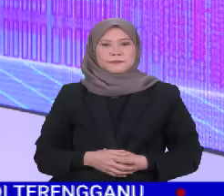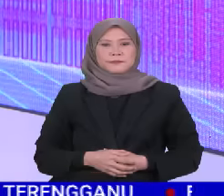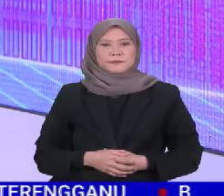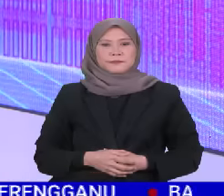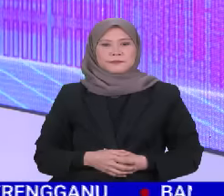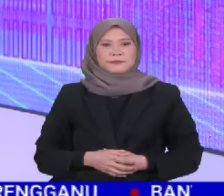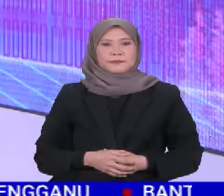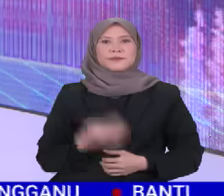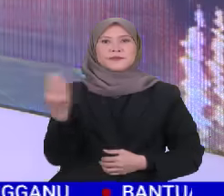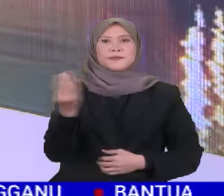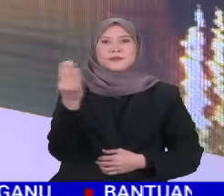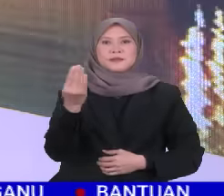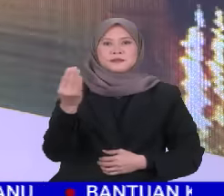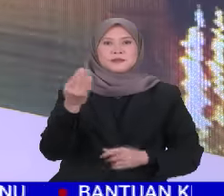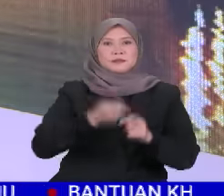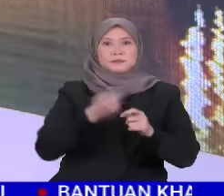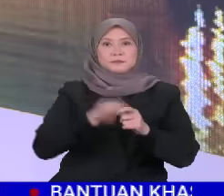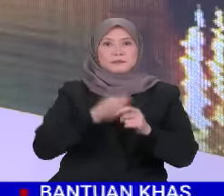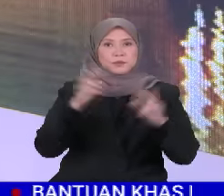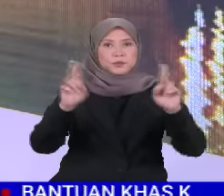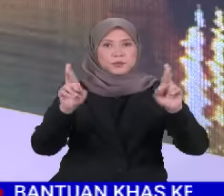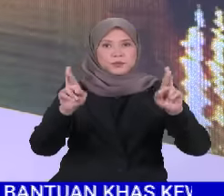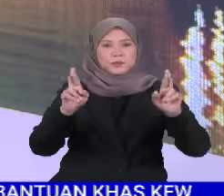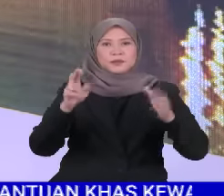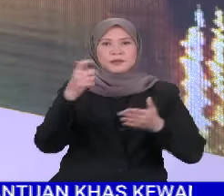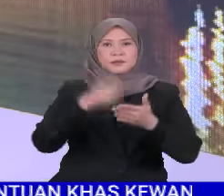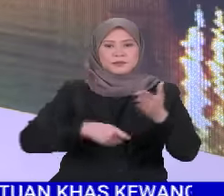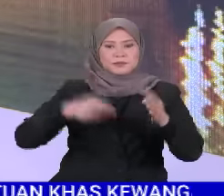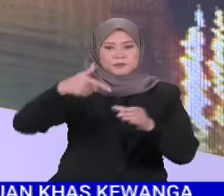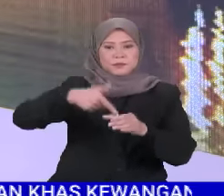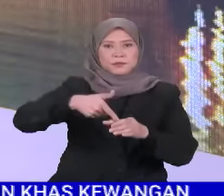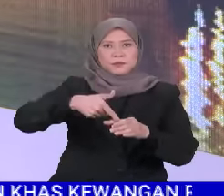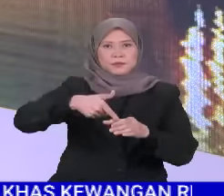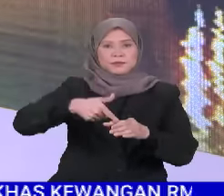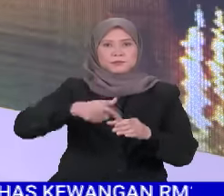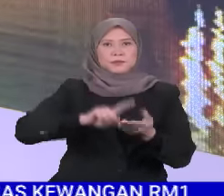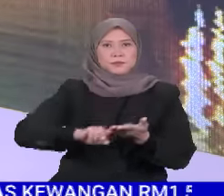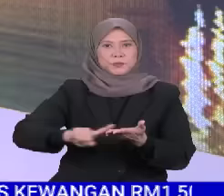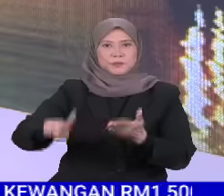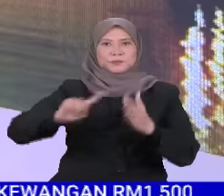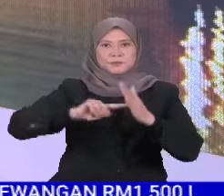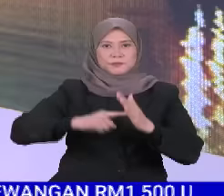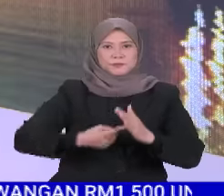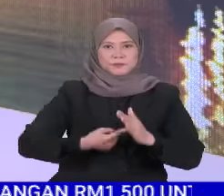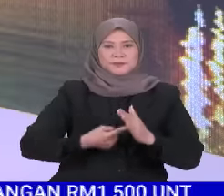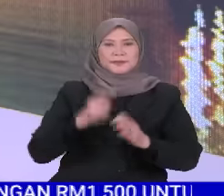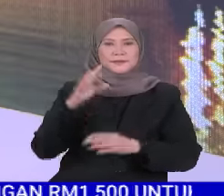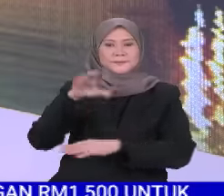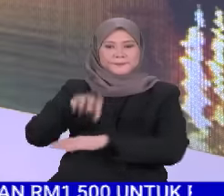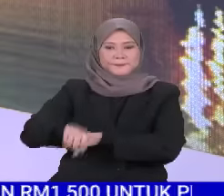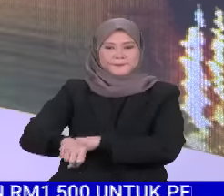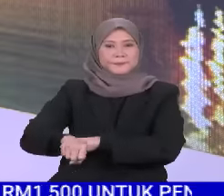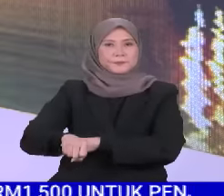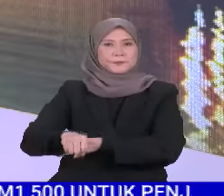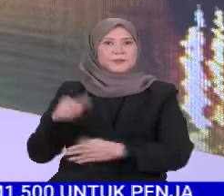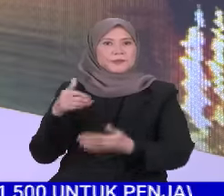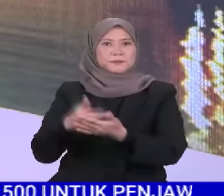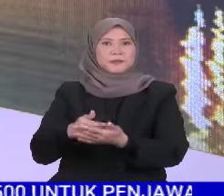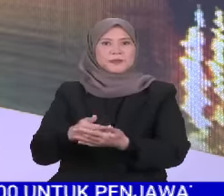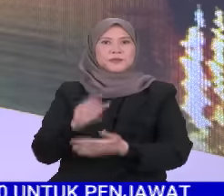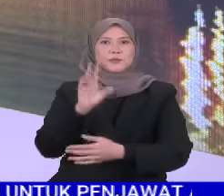dan seperti biasa Setiap Rabu kita ikuti harga setengah malam ini hingga